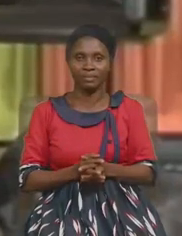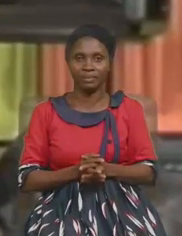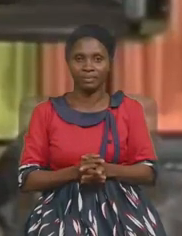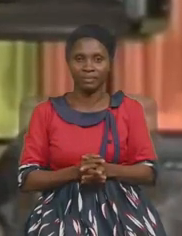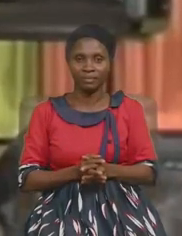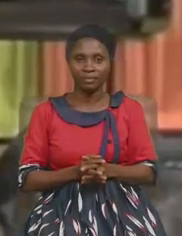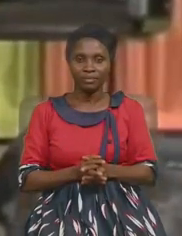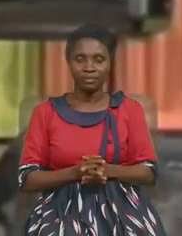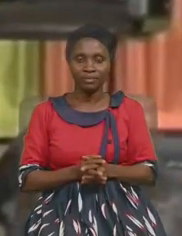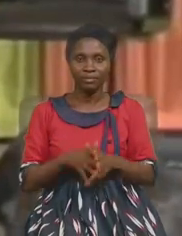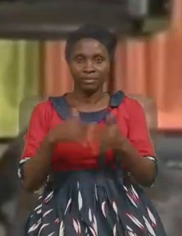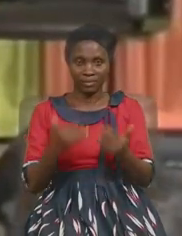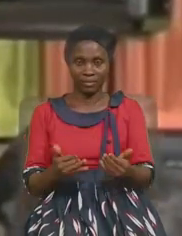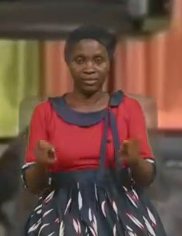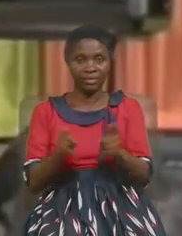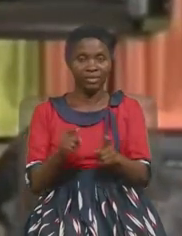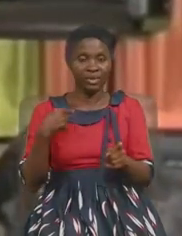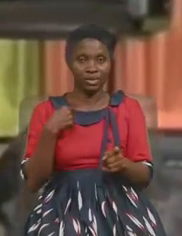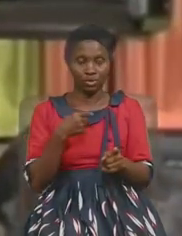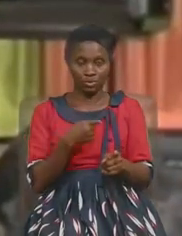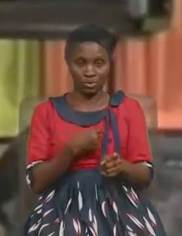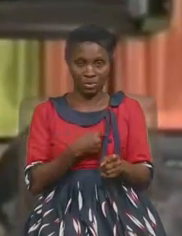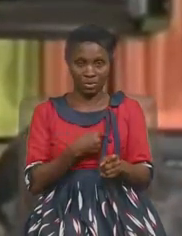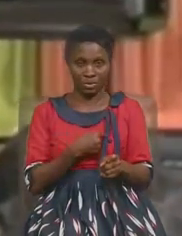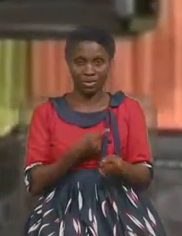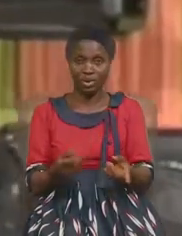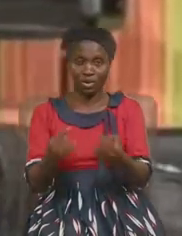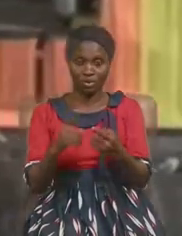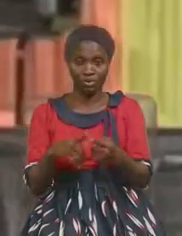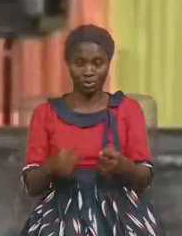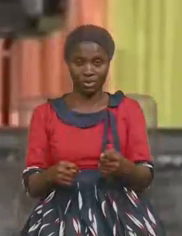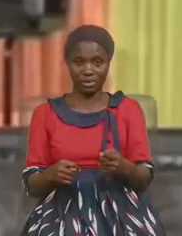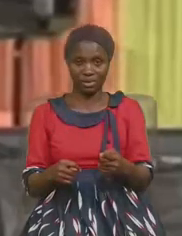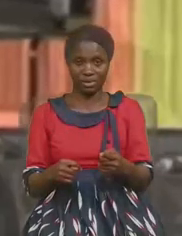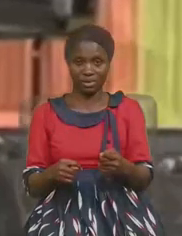Et maintenant, comme nous venons à la conclusion